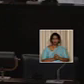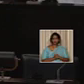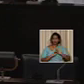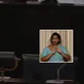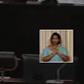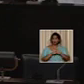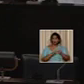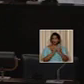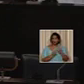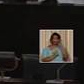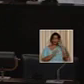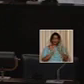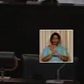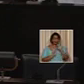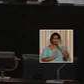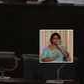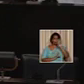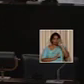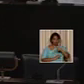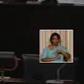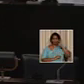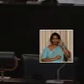समस्त शिष्य संख्या एक लक्ष तिस्तदास तुंसिय पण है